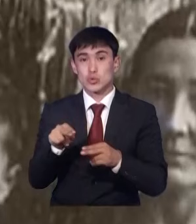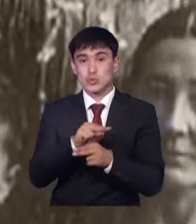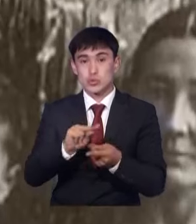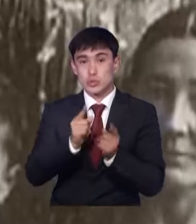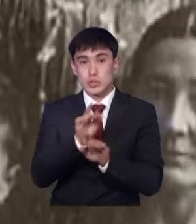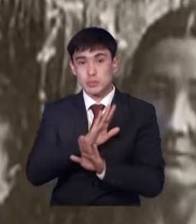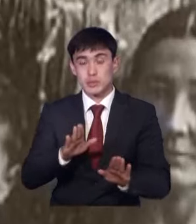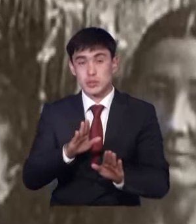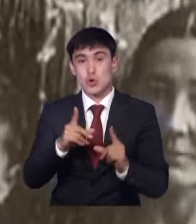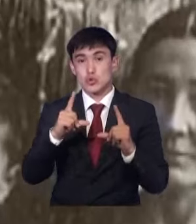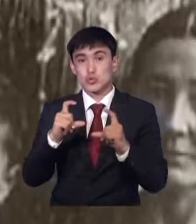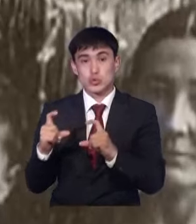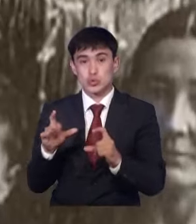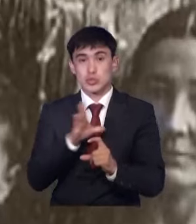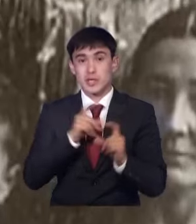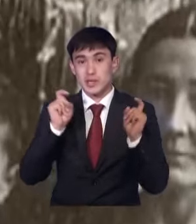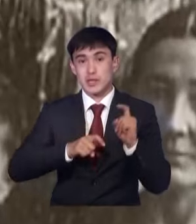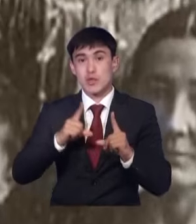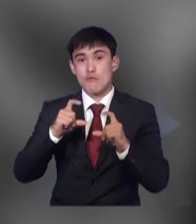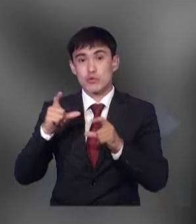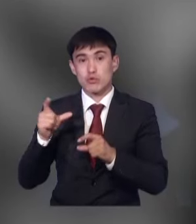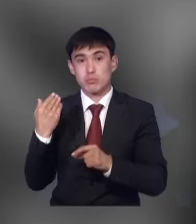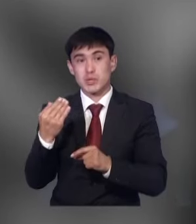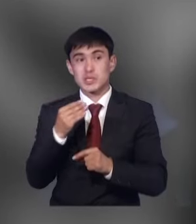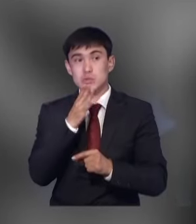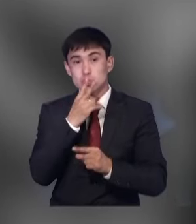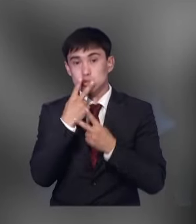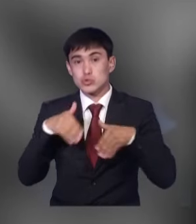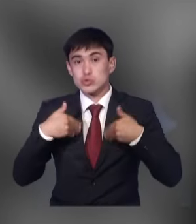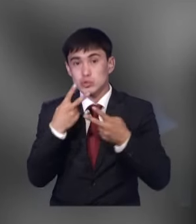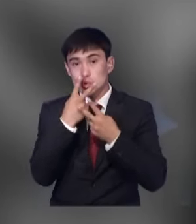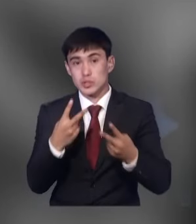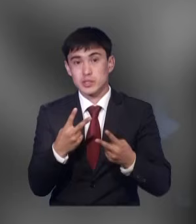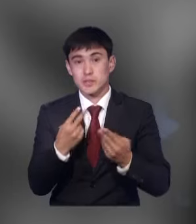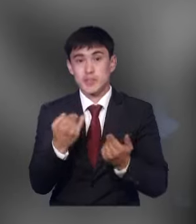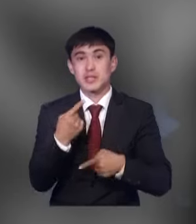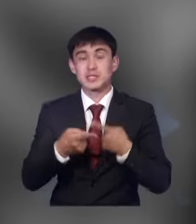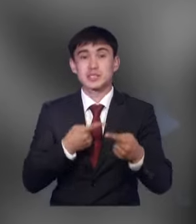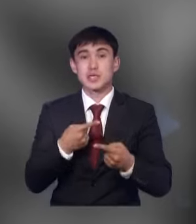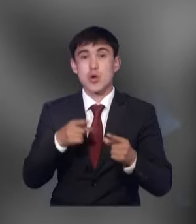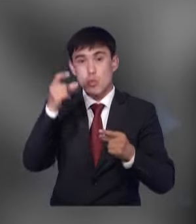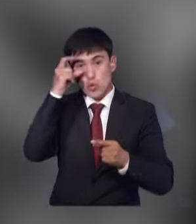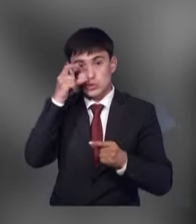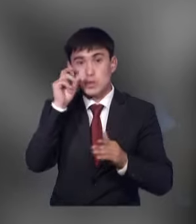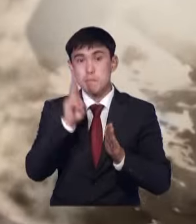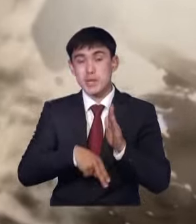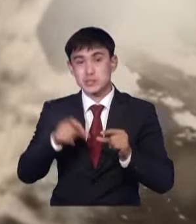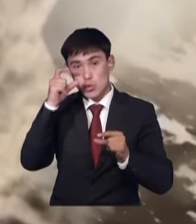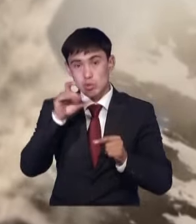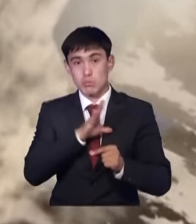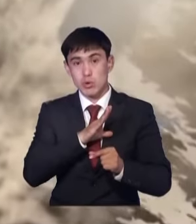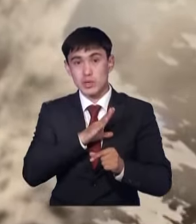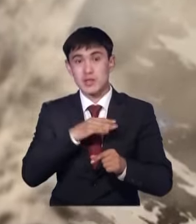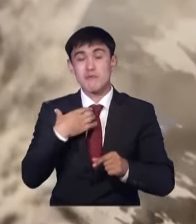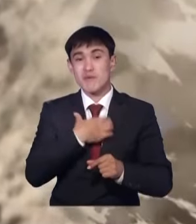талпынбапты. Ресми суретке түсіруге келген фотографтың бір сәттік ұсынысы көрінеді. Ендігі жерде көзілдіріксіз бейнесін